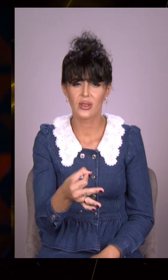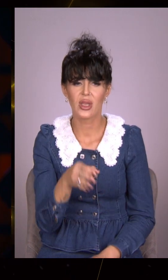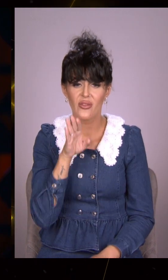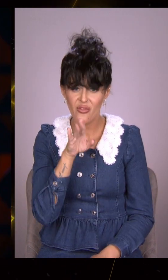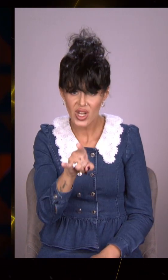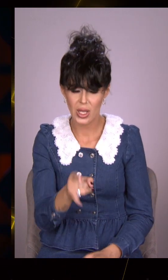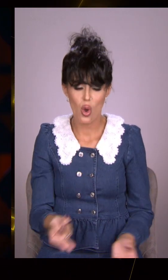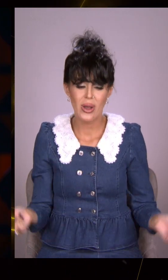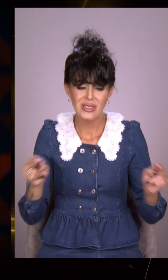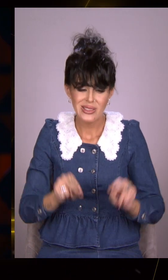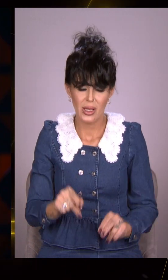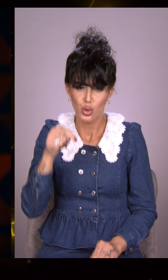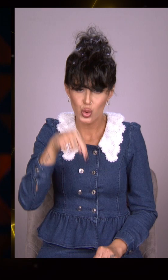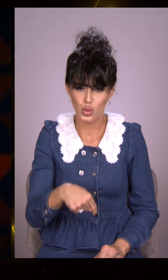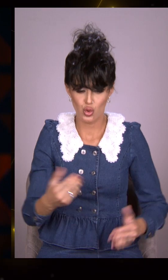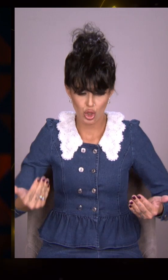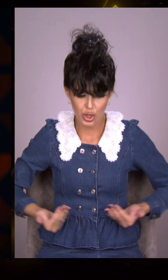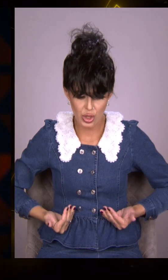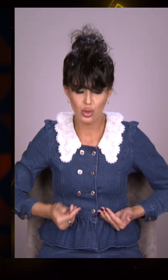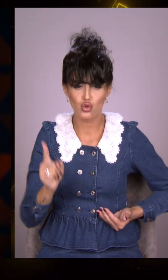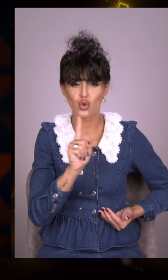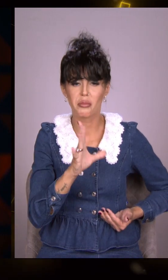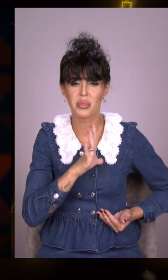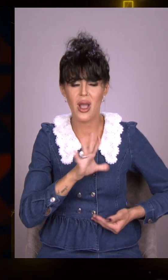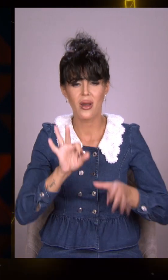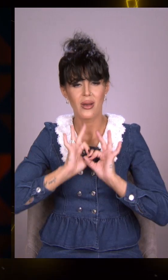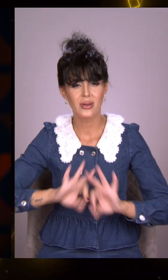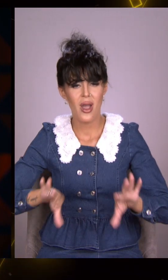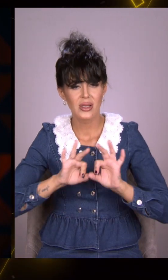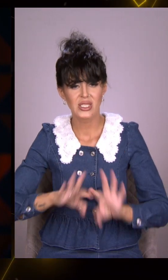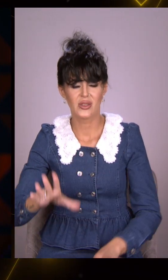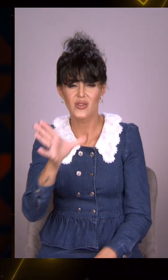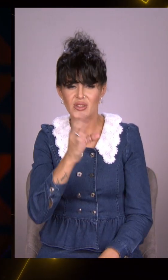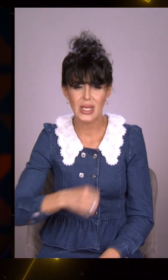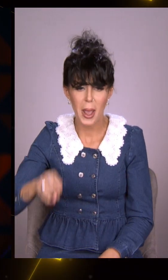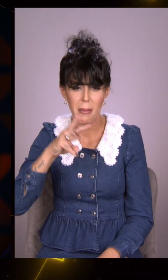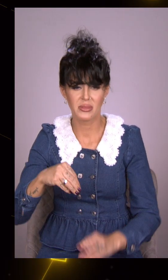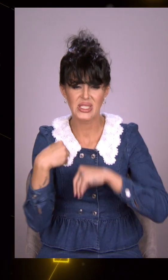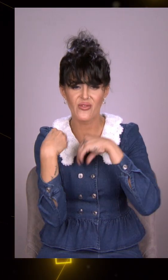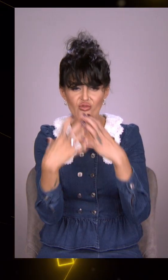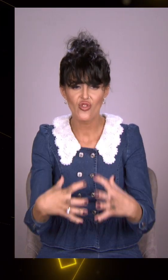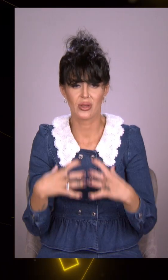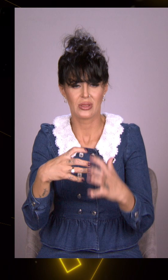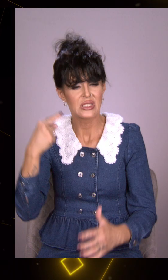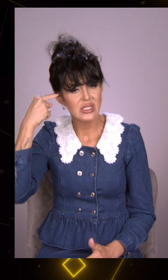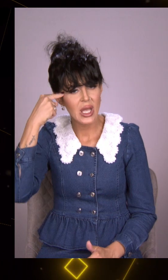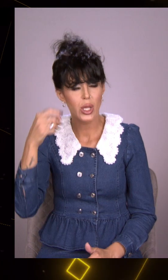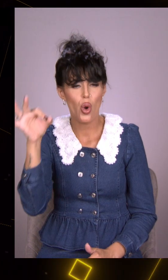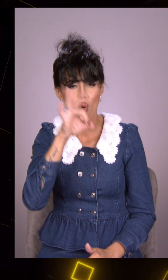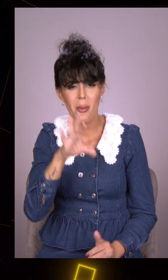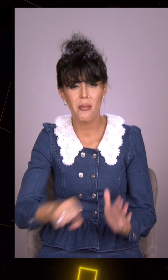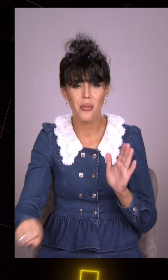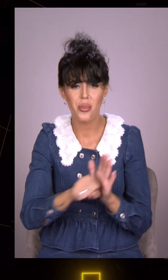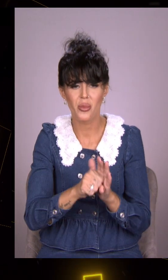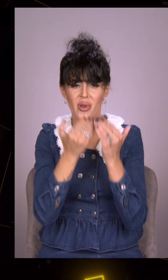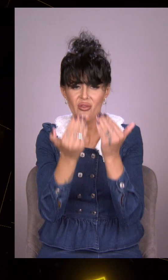саме для того, щоб говорити про них, і щоб весь світ знав про ваших племінників,